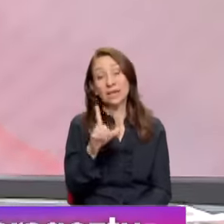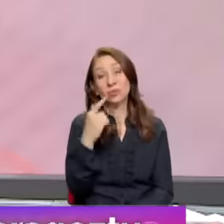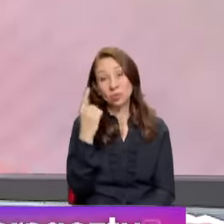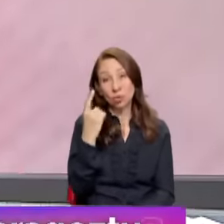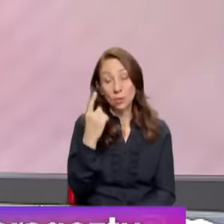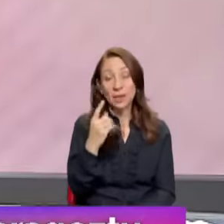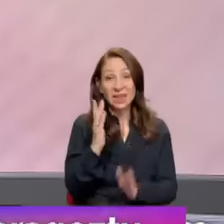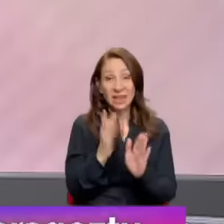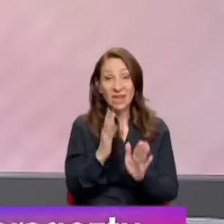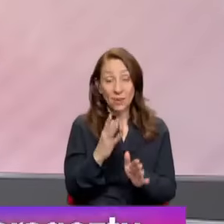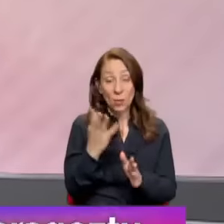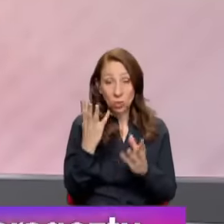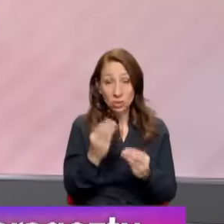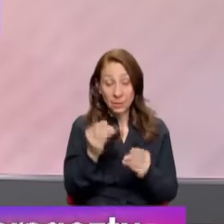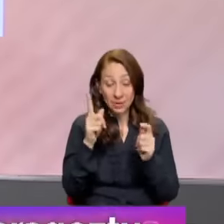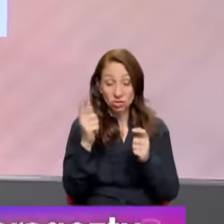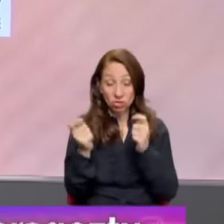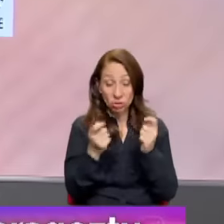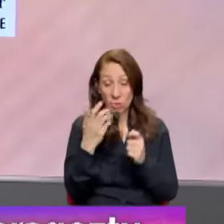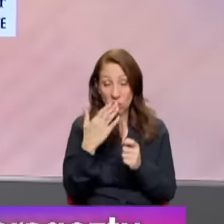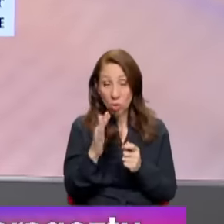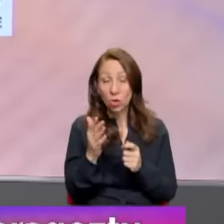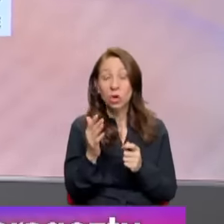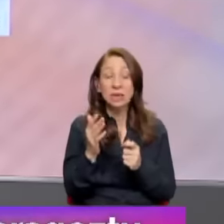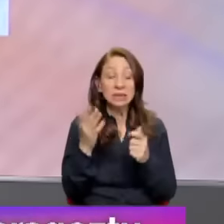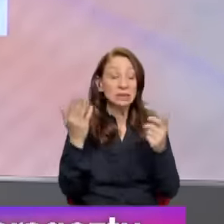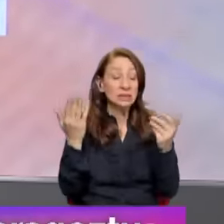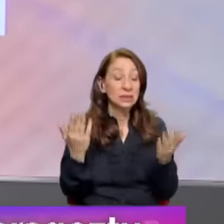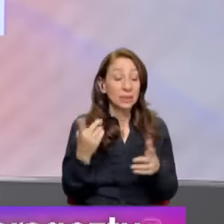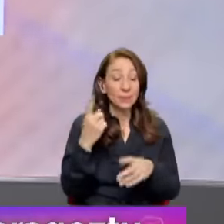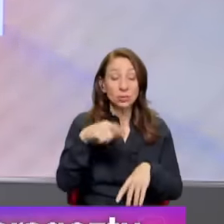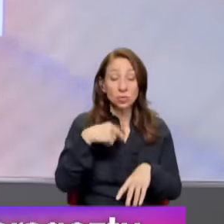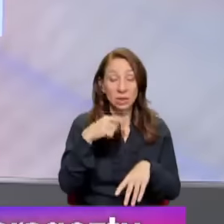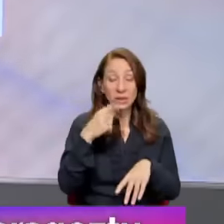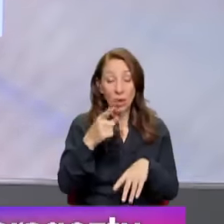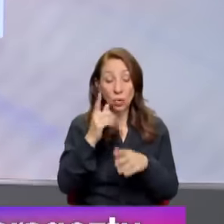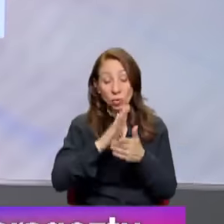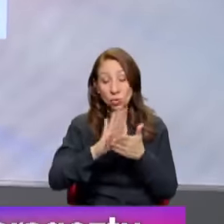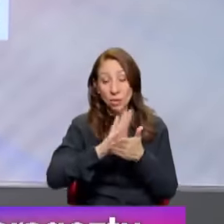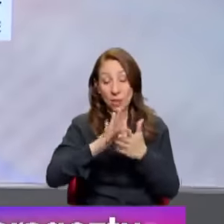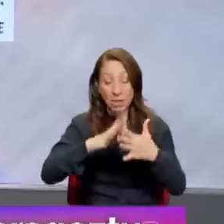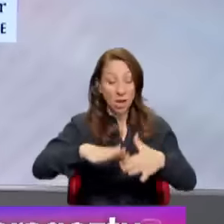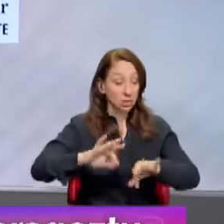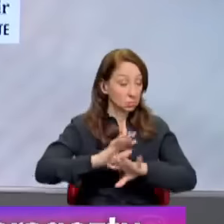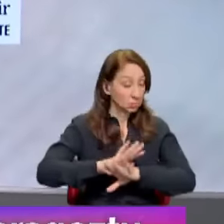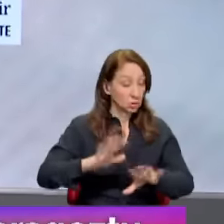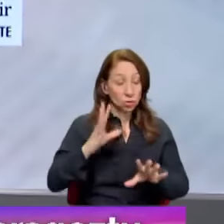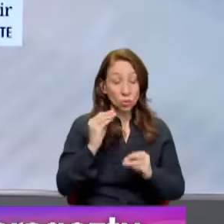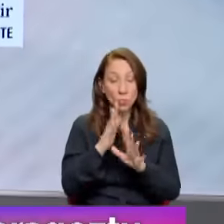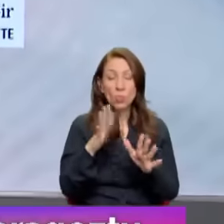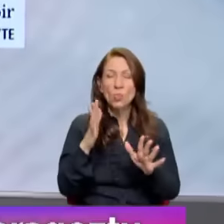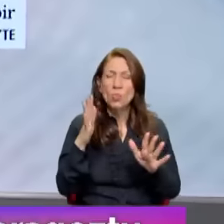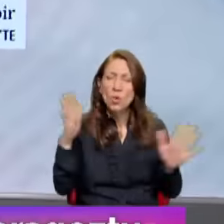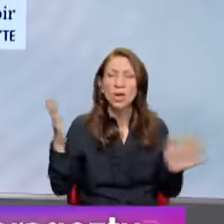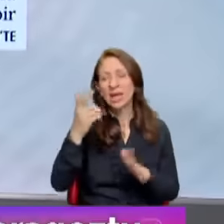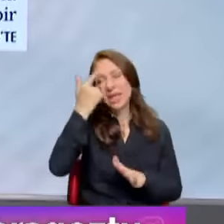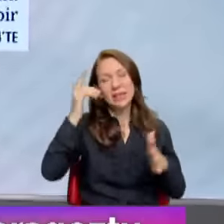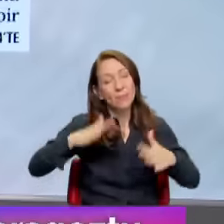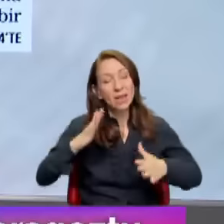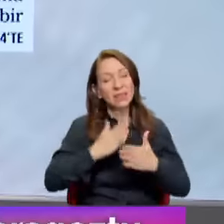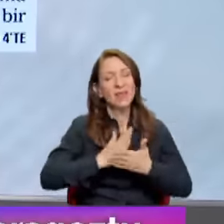düşünüyorum devam etmesi yönünde yapılan bir çalışma yok zaten bir süreliğine o düzenleme yapılmıştı çok büyük ihtimalle